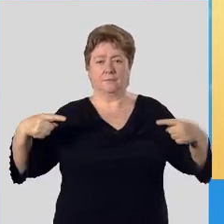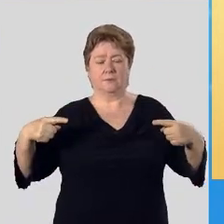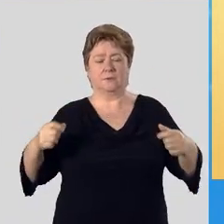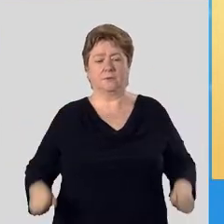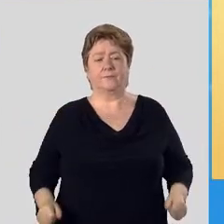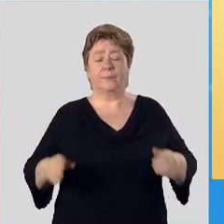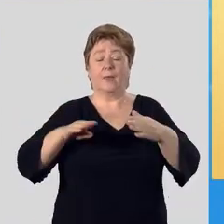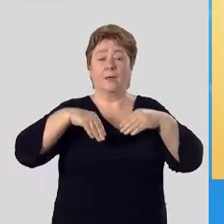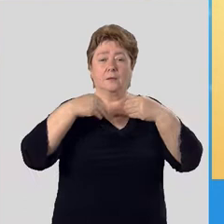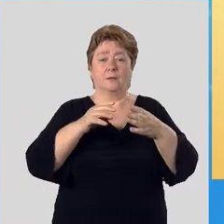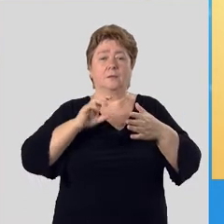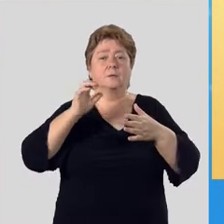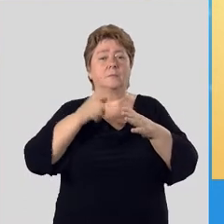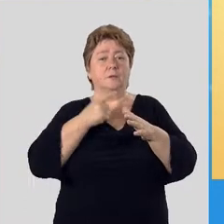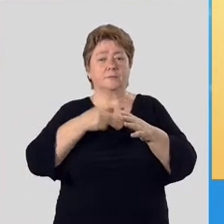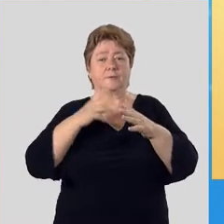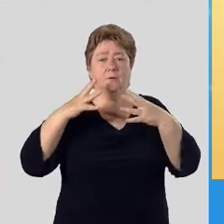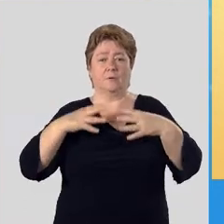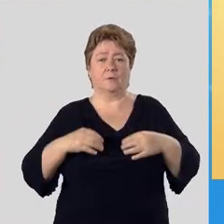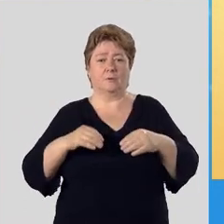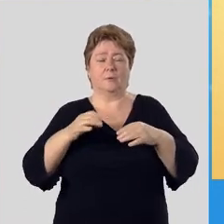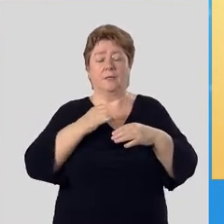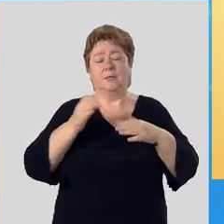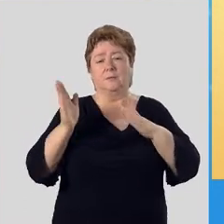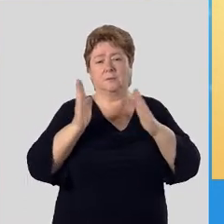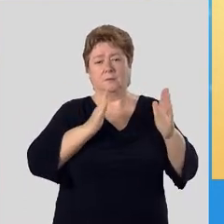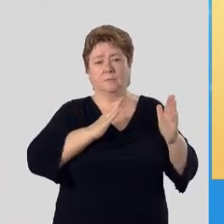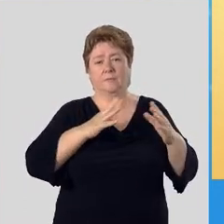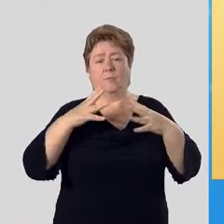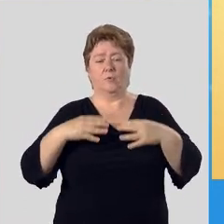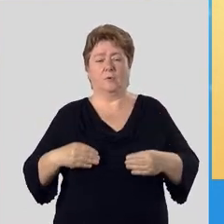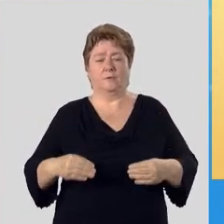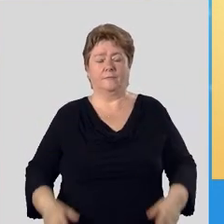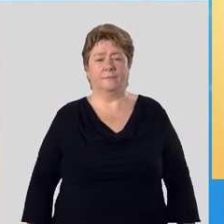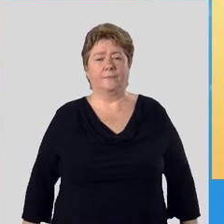разновидности, дадим определение органам и системам органов.